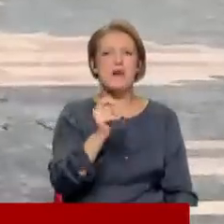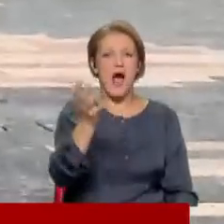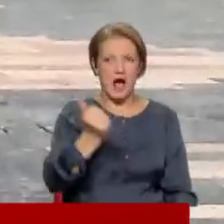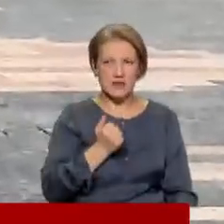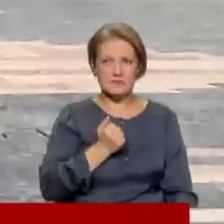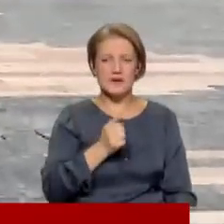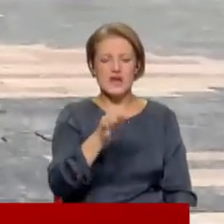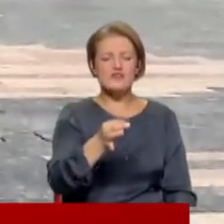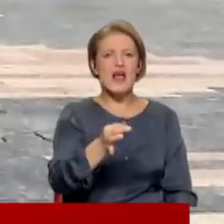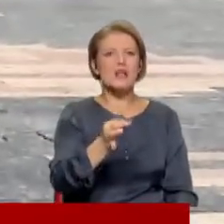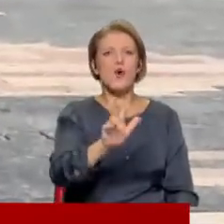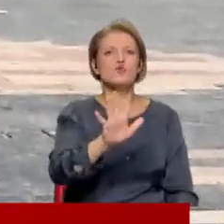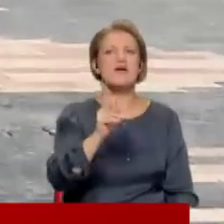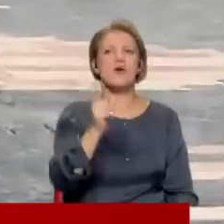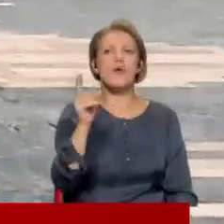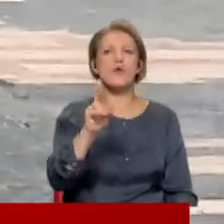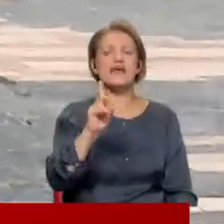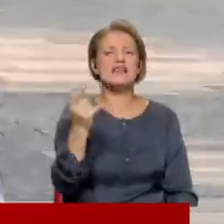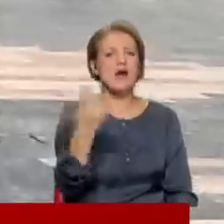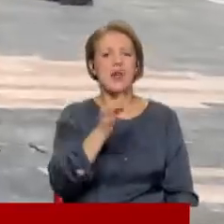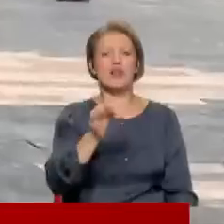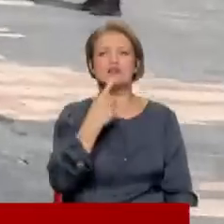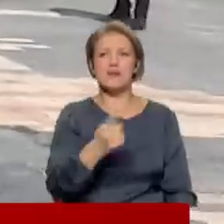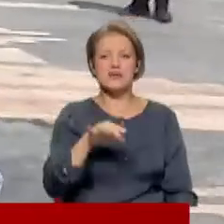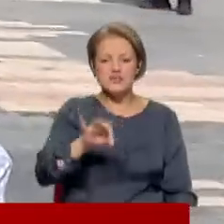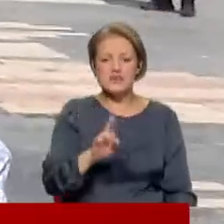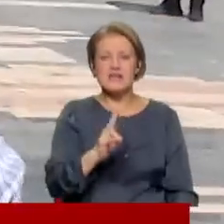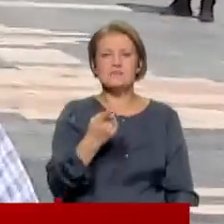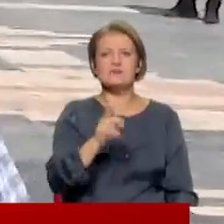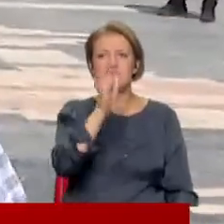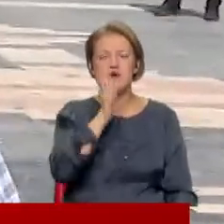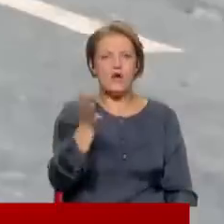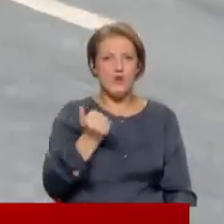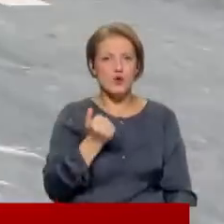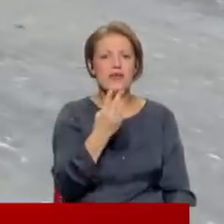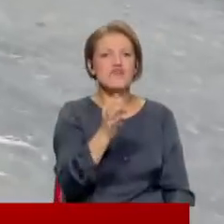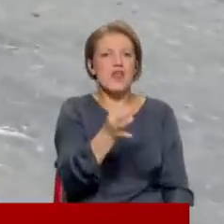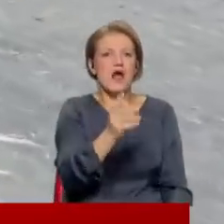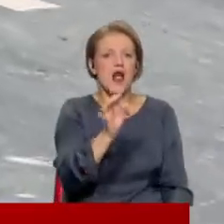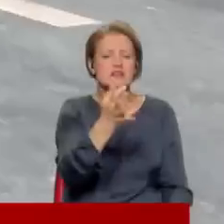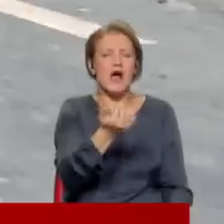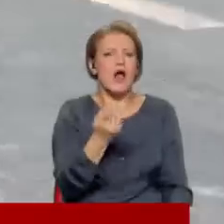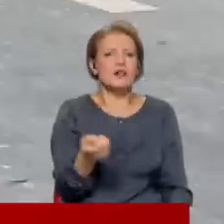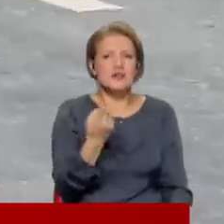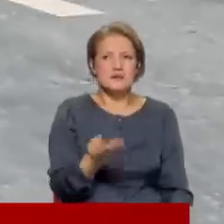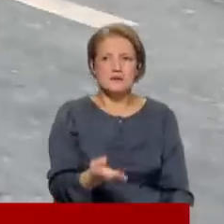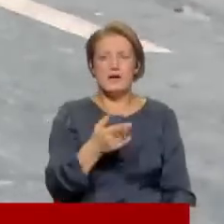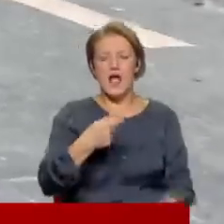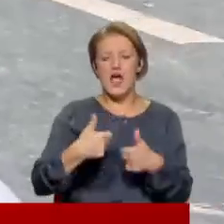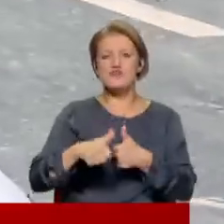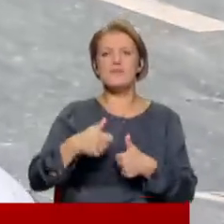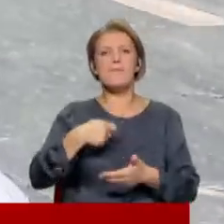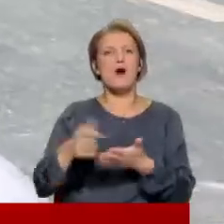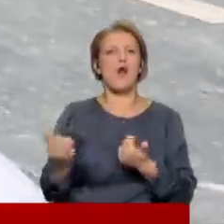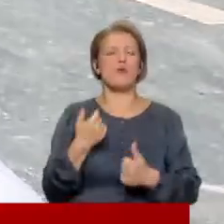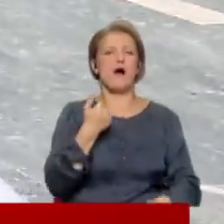aldım. Çeyrek altın 35 lira 12 tane altın ediyor. Çeyrek ediyor. Şimdi 7500 lira 2 tane çeyrek etmiyor. Eşimin maaşını alıyorum. 6 milyon